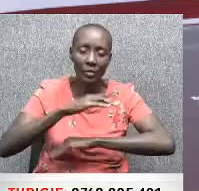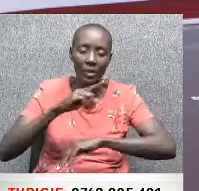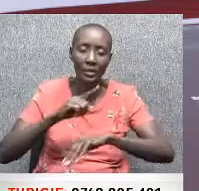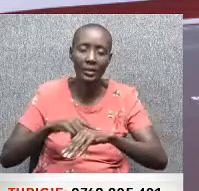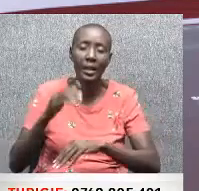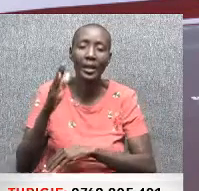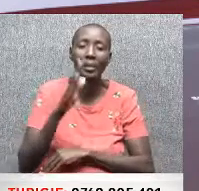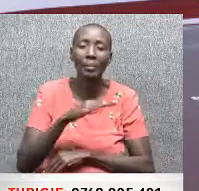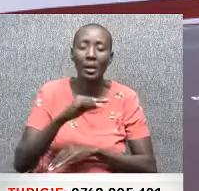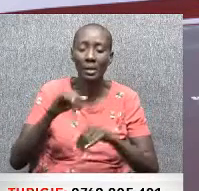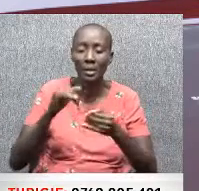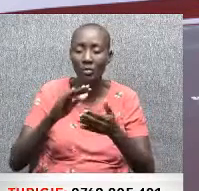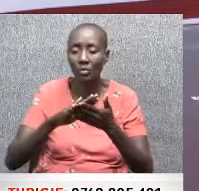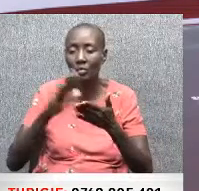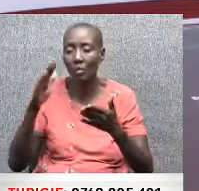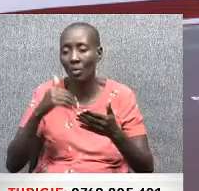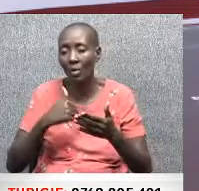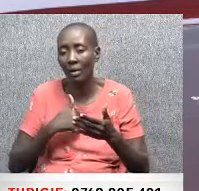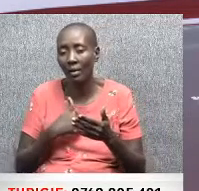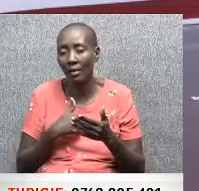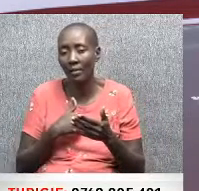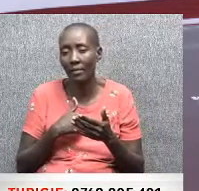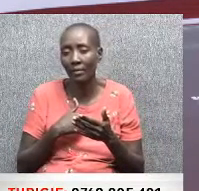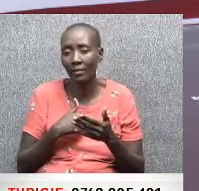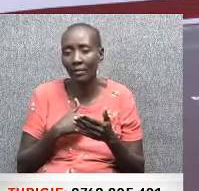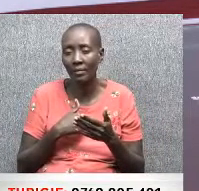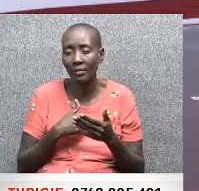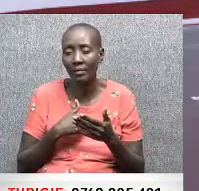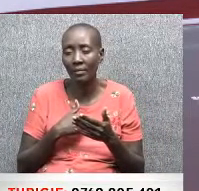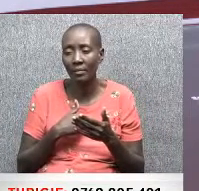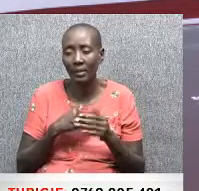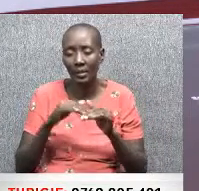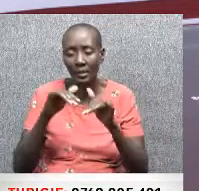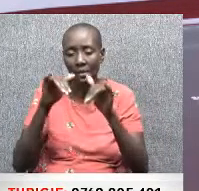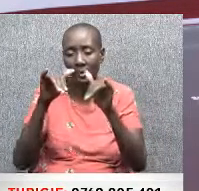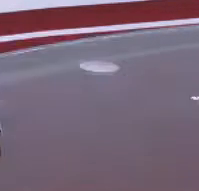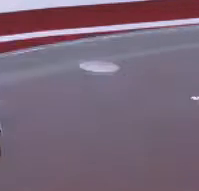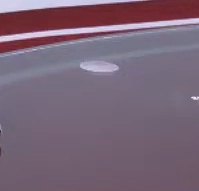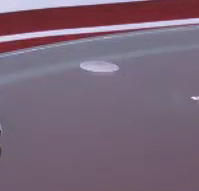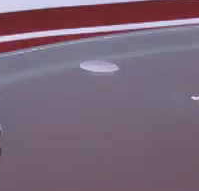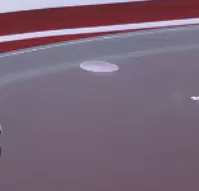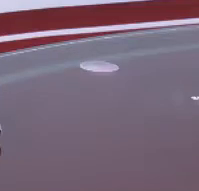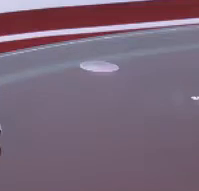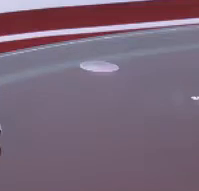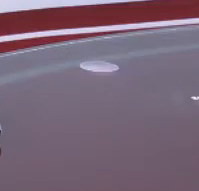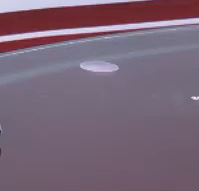tarekea na zaidi mengi zaidi kupitia taarifa zetu. Sende mbali.